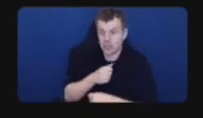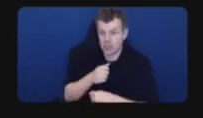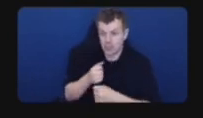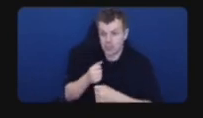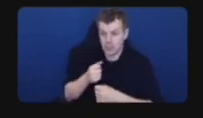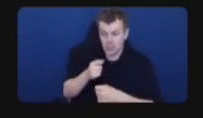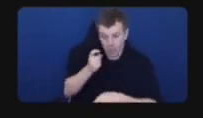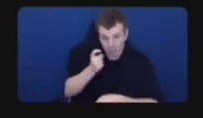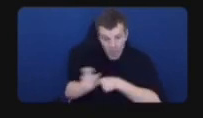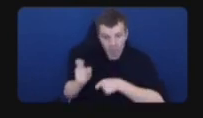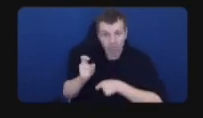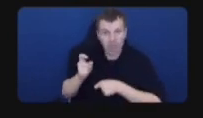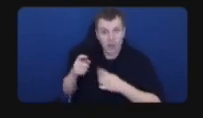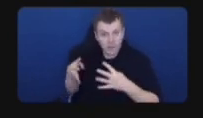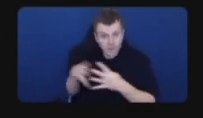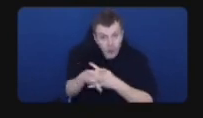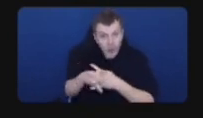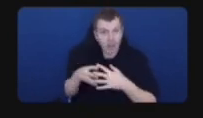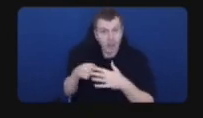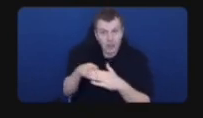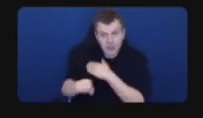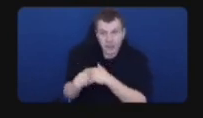青春期, 成熟的问题。